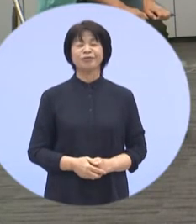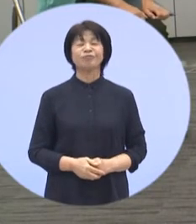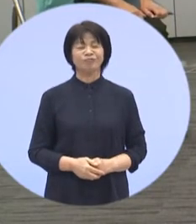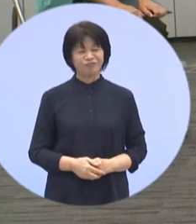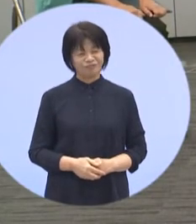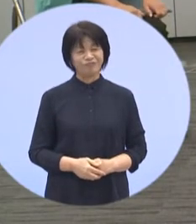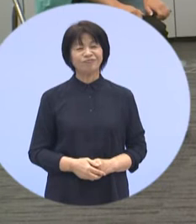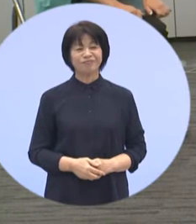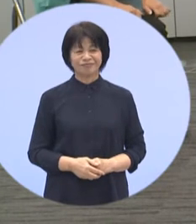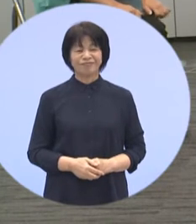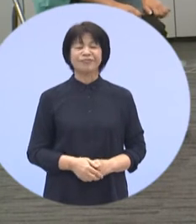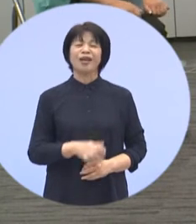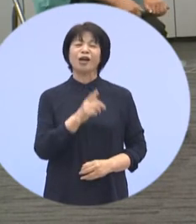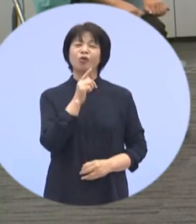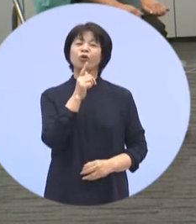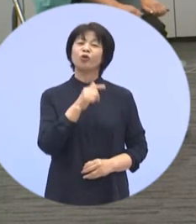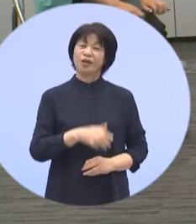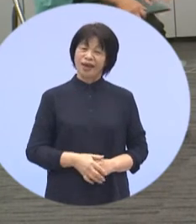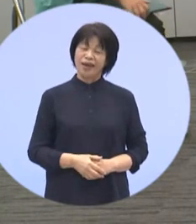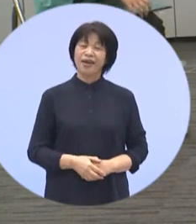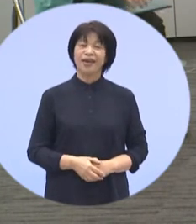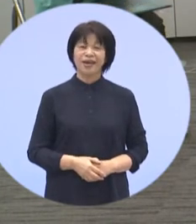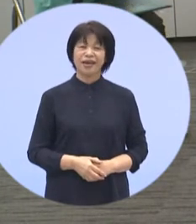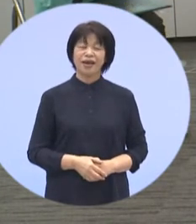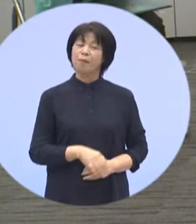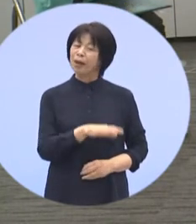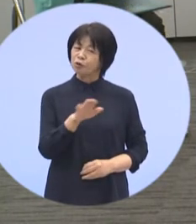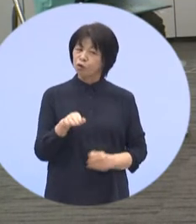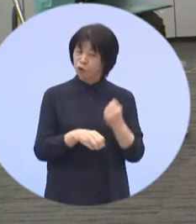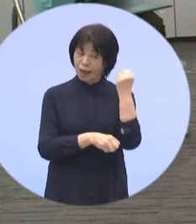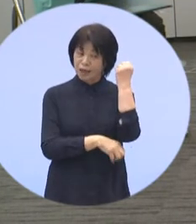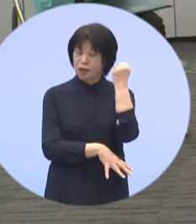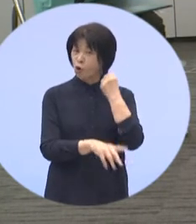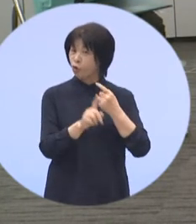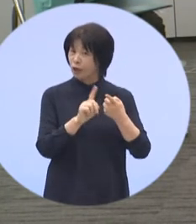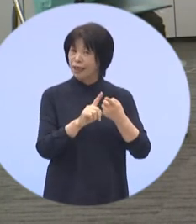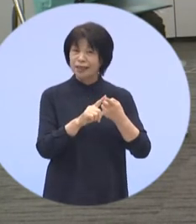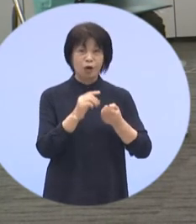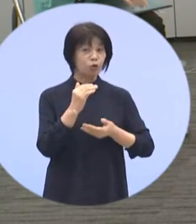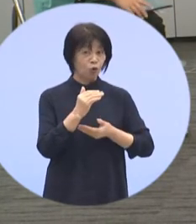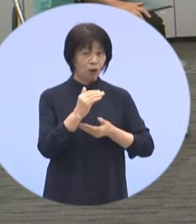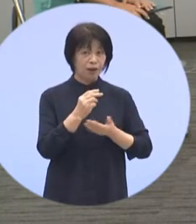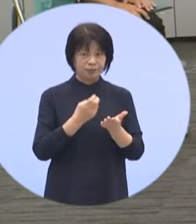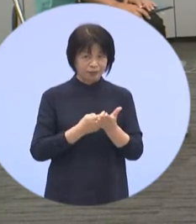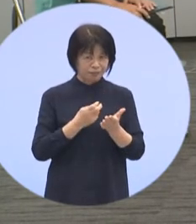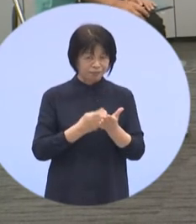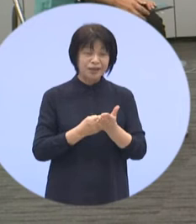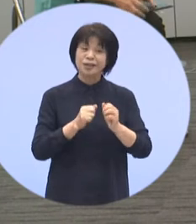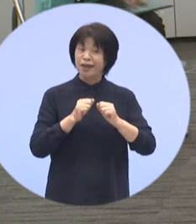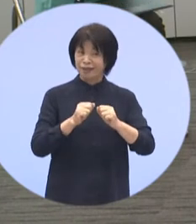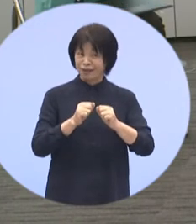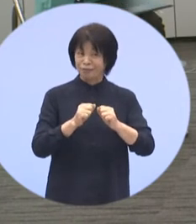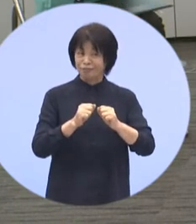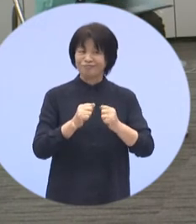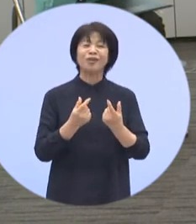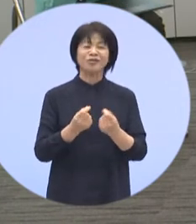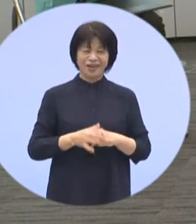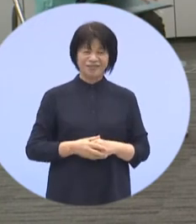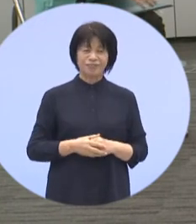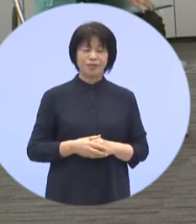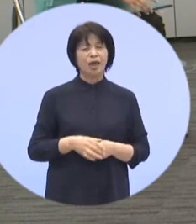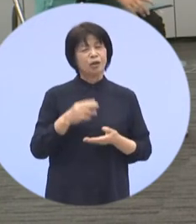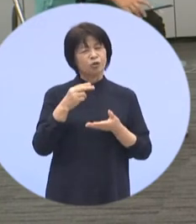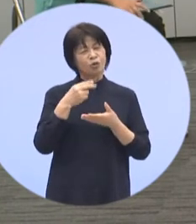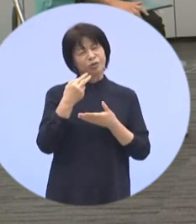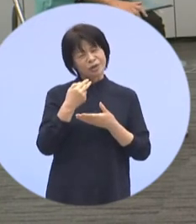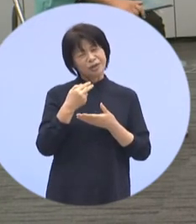うん、そうなんですね。やっぱり その辺はもう基本ですけど、しっかり徹底してやって、ね、でもあの食事みんな